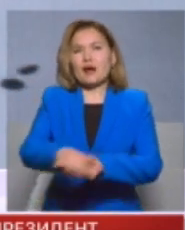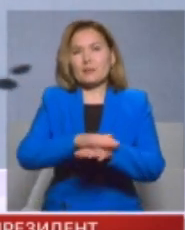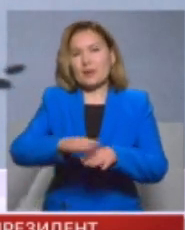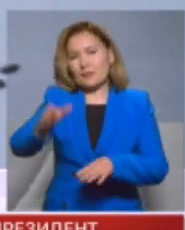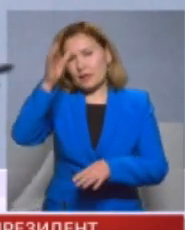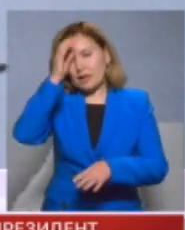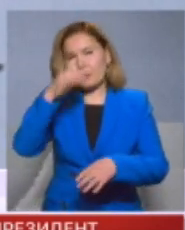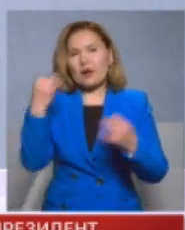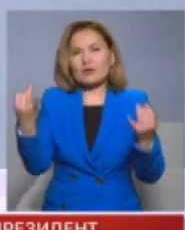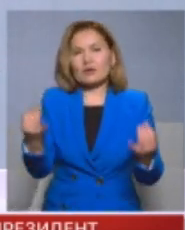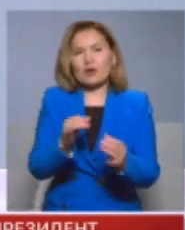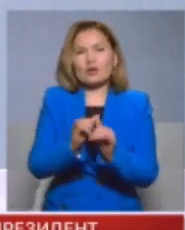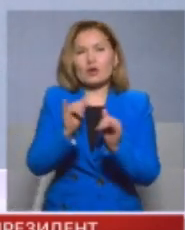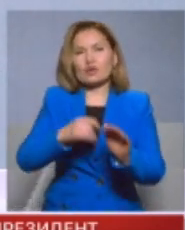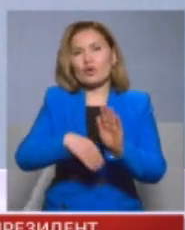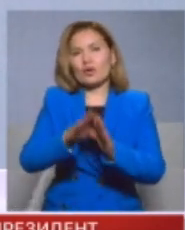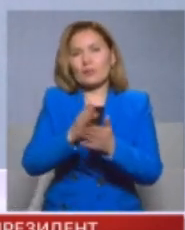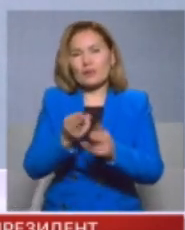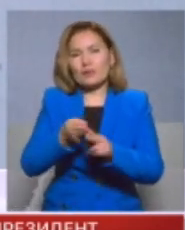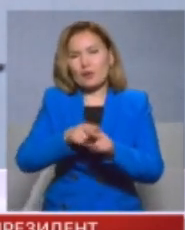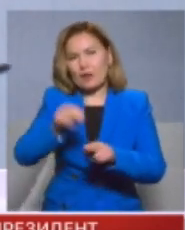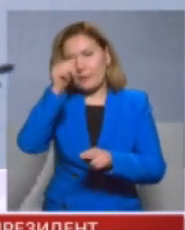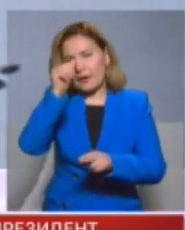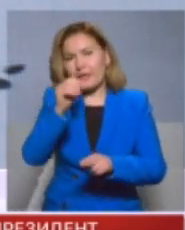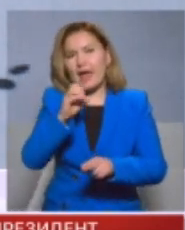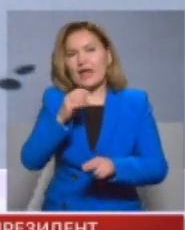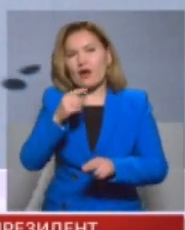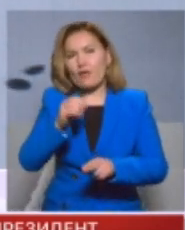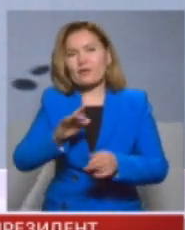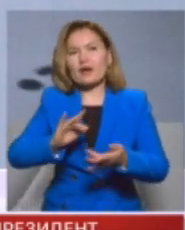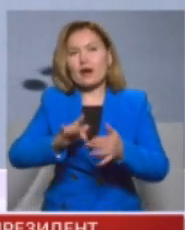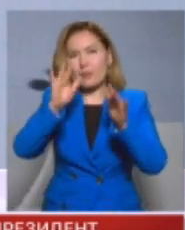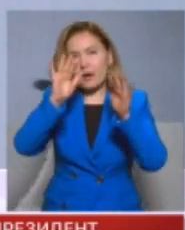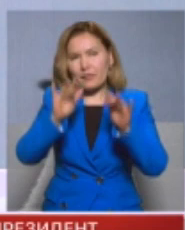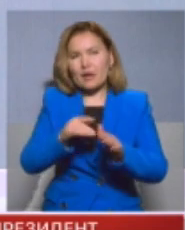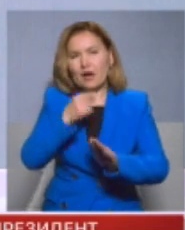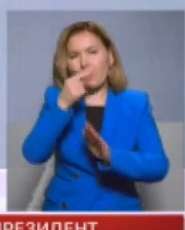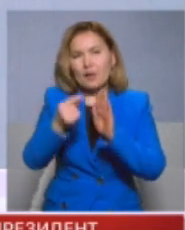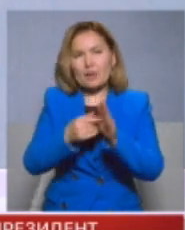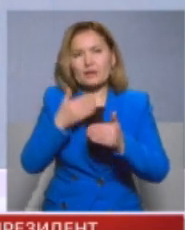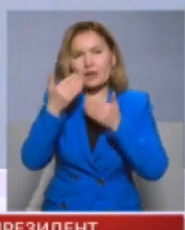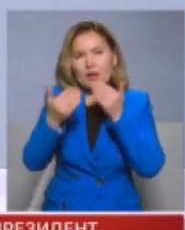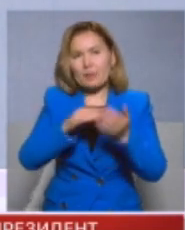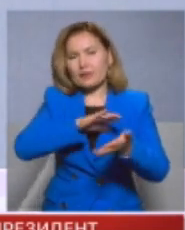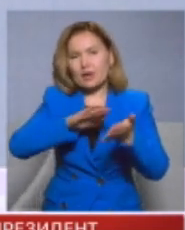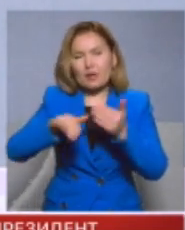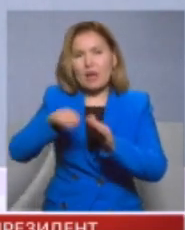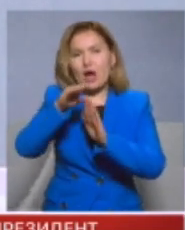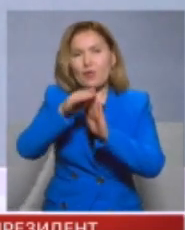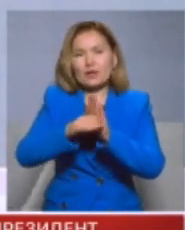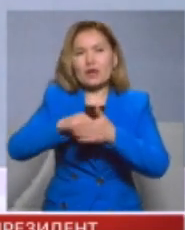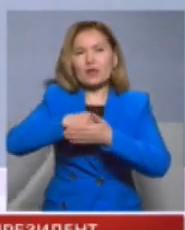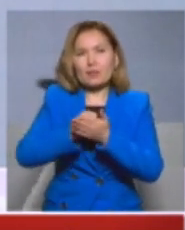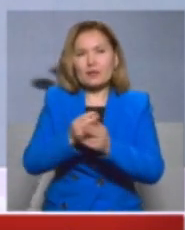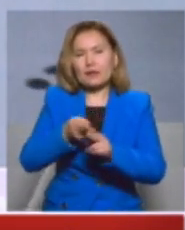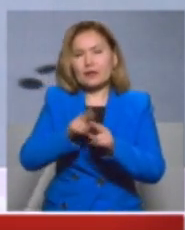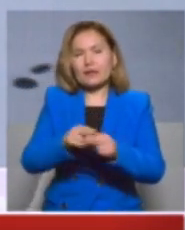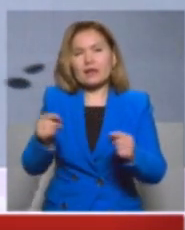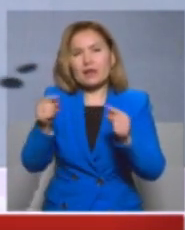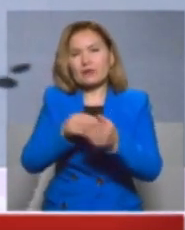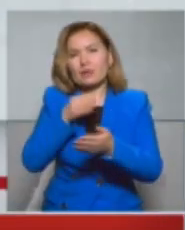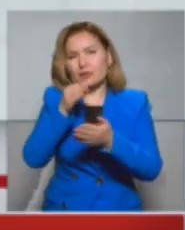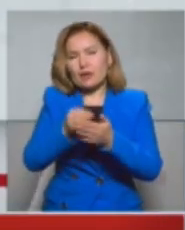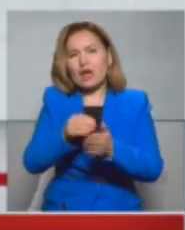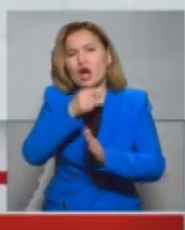Халықтың ғылымға қызығушылығы артып келеді. Осы айда EGOV Mobile платформасында жүргізілген сауалнамадан кейін осындай тұжырым жасауға болады.